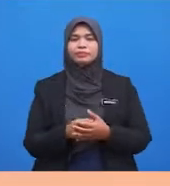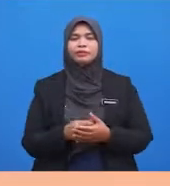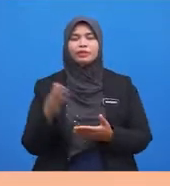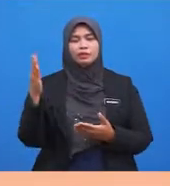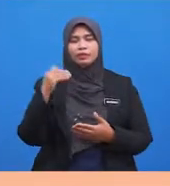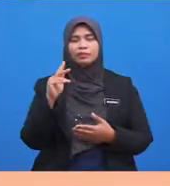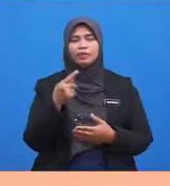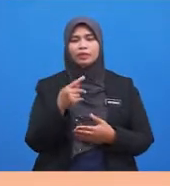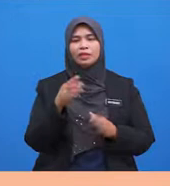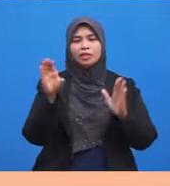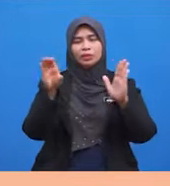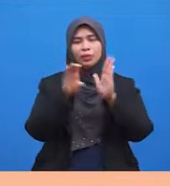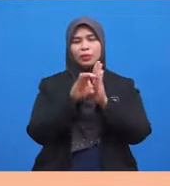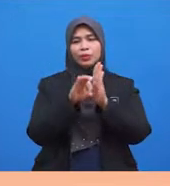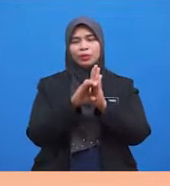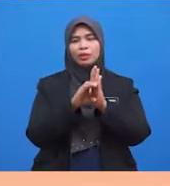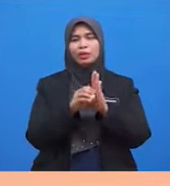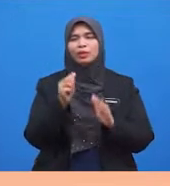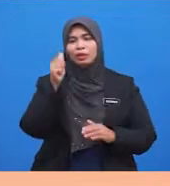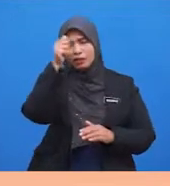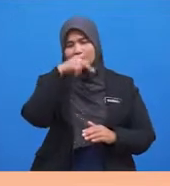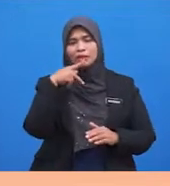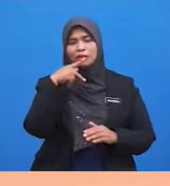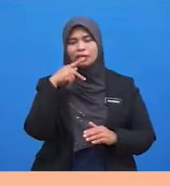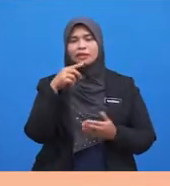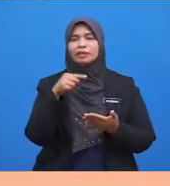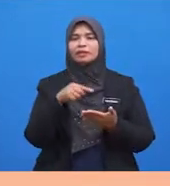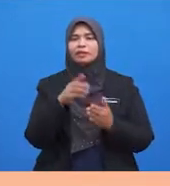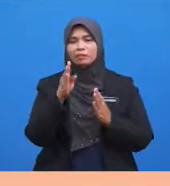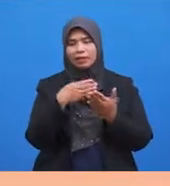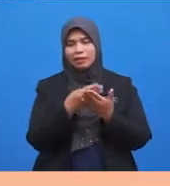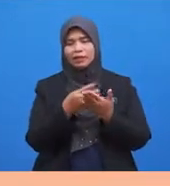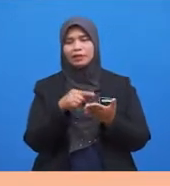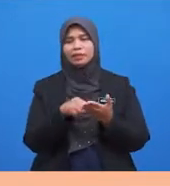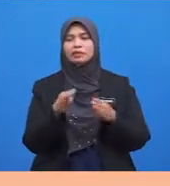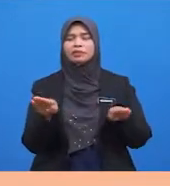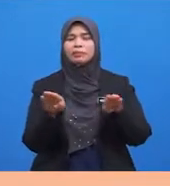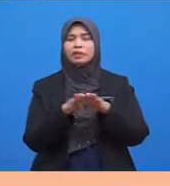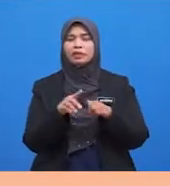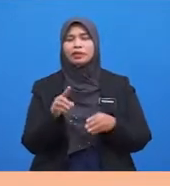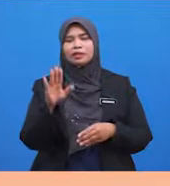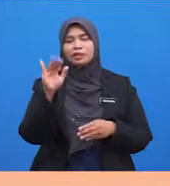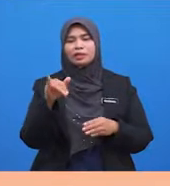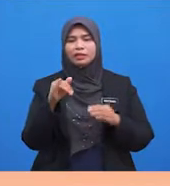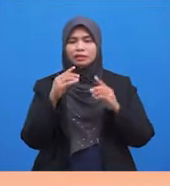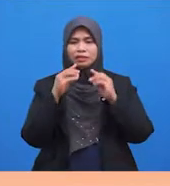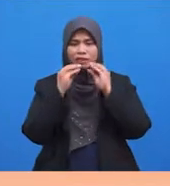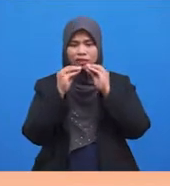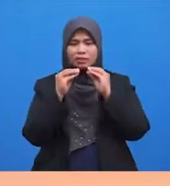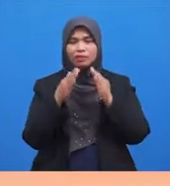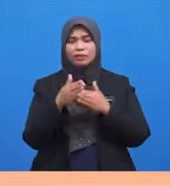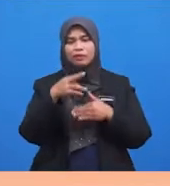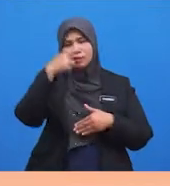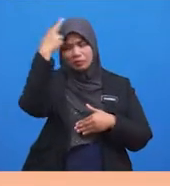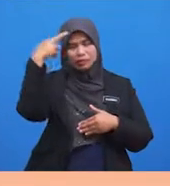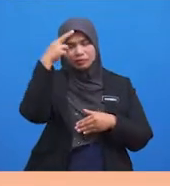Jom kita contohi akhlak terpuji sebagaimana yang diajar oleh